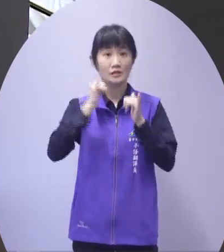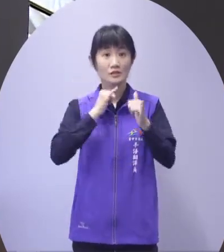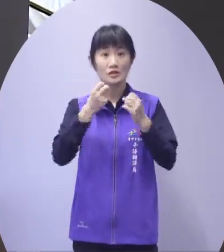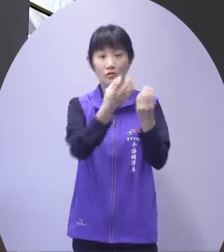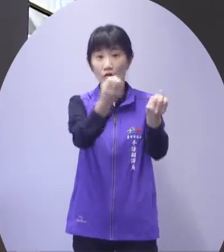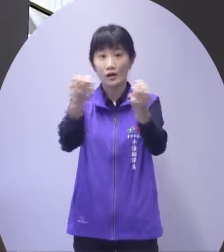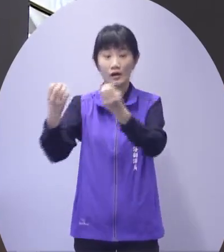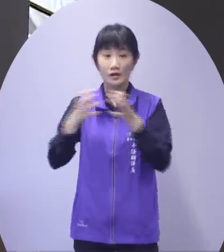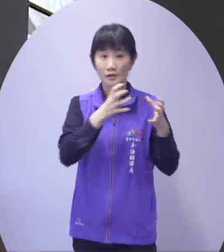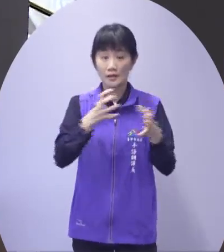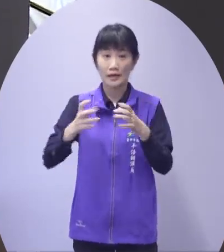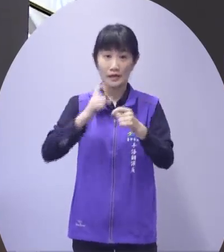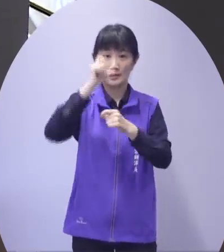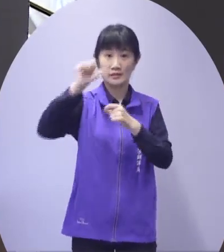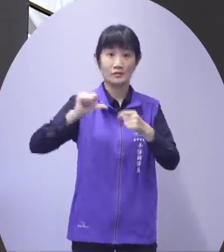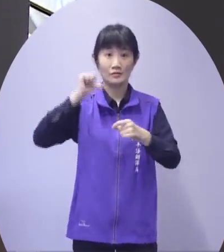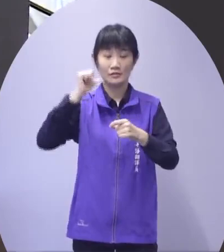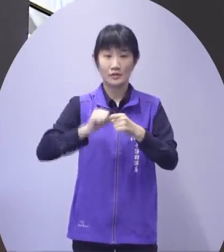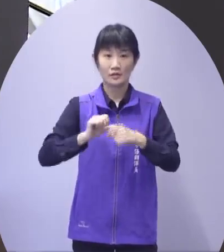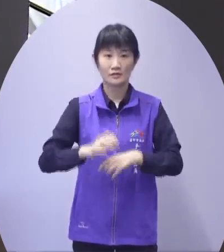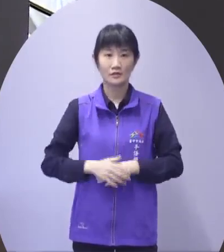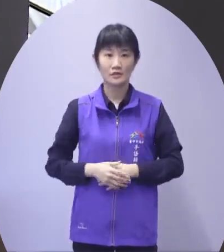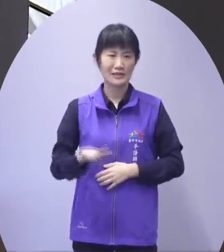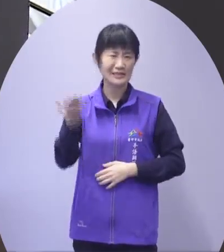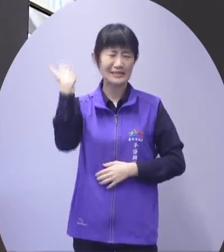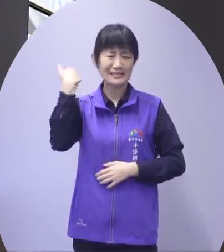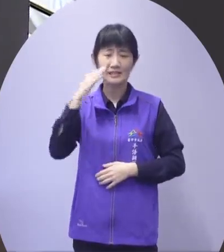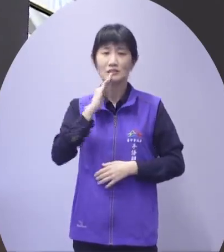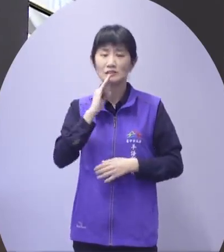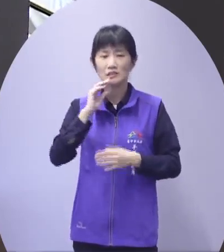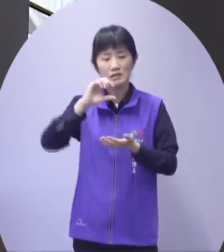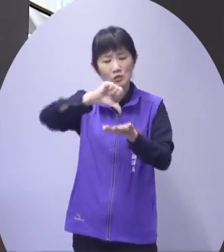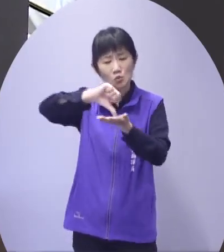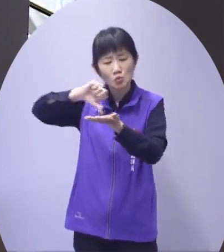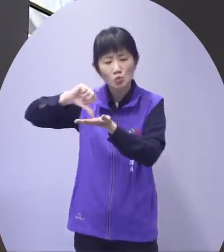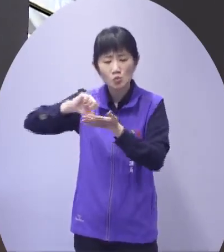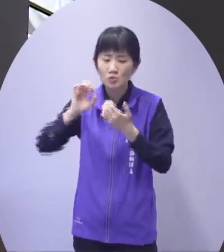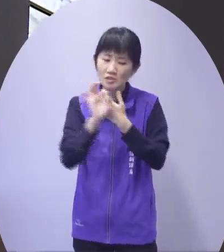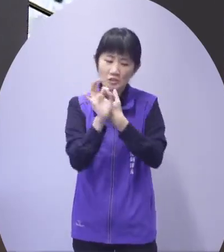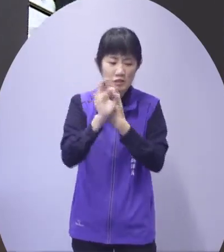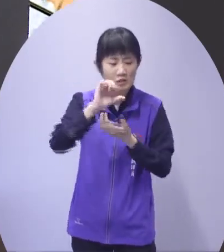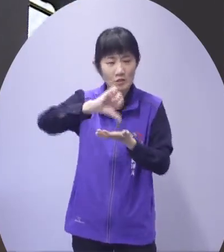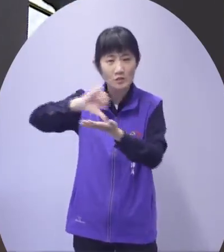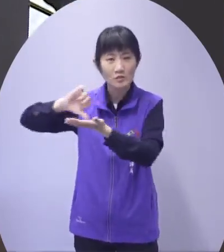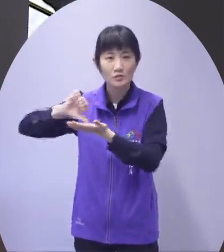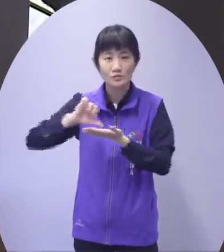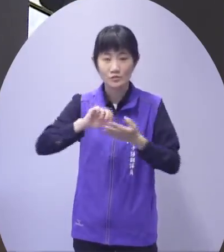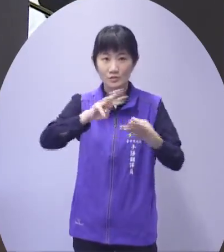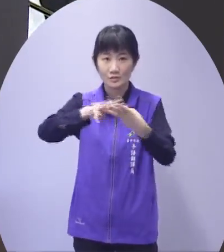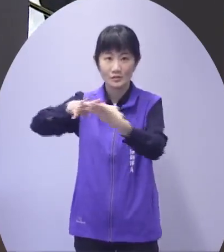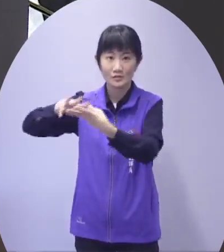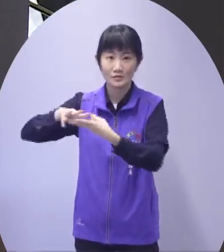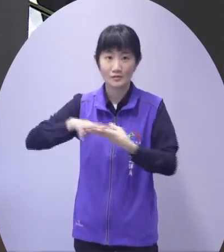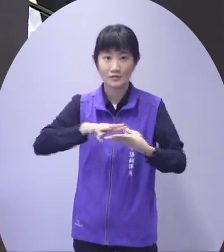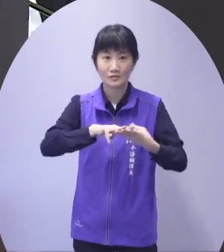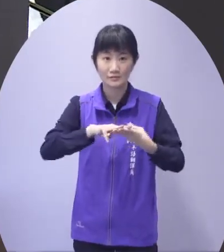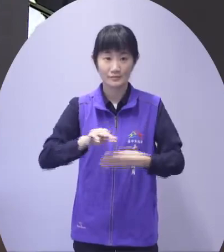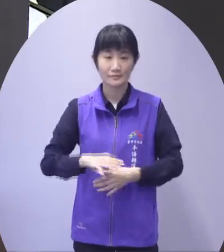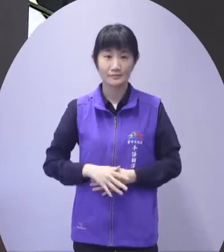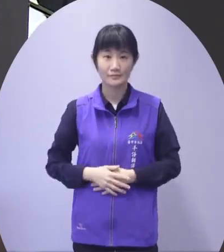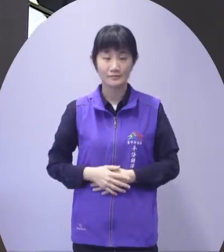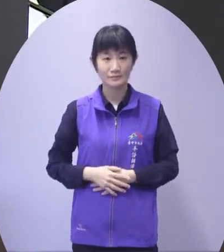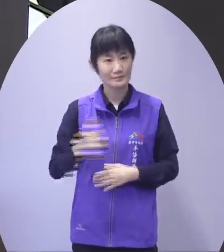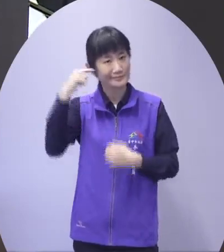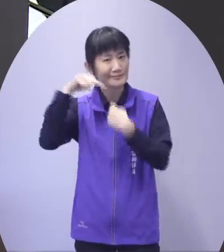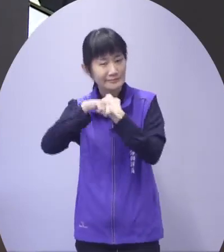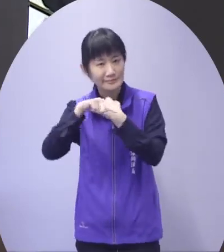那16年前，它是一个种苗场，他们只是当作他们农场一个开放日，在提供给他们的成果研究